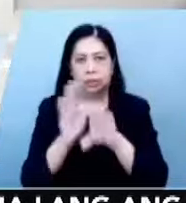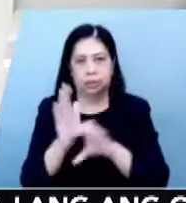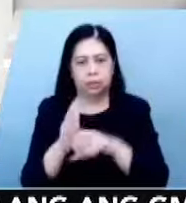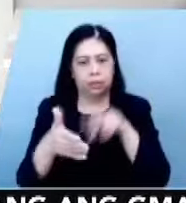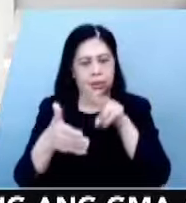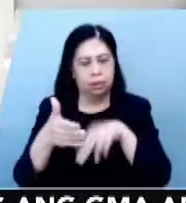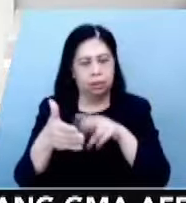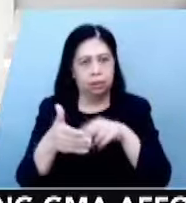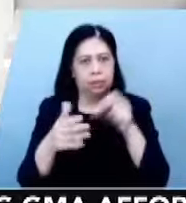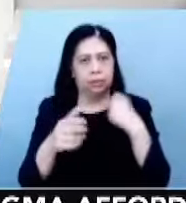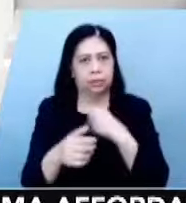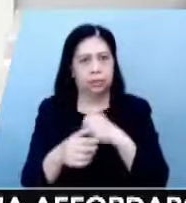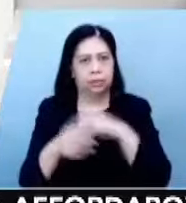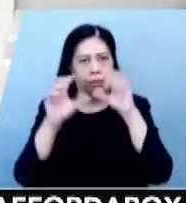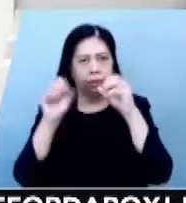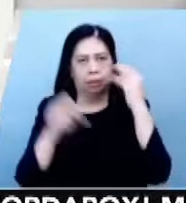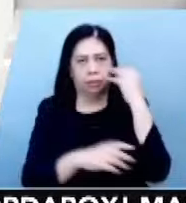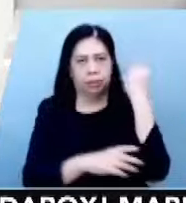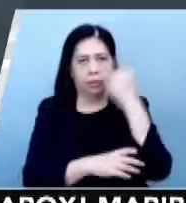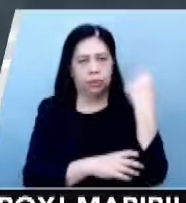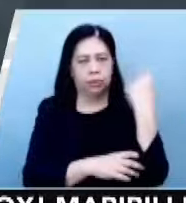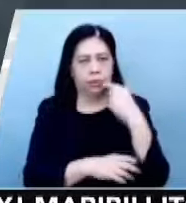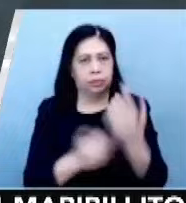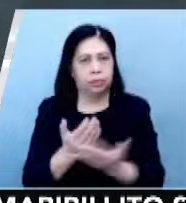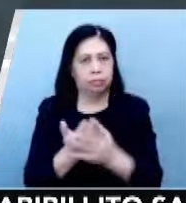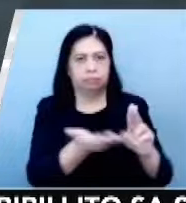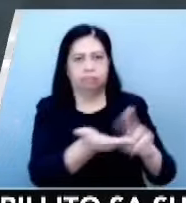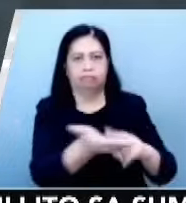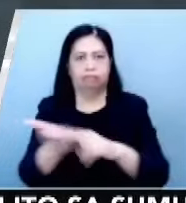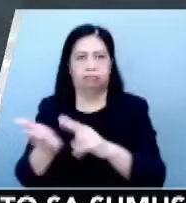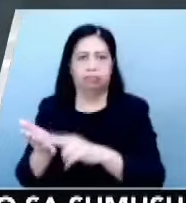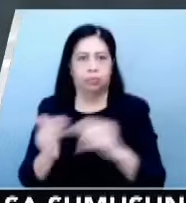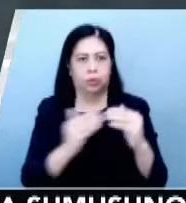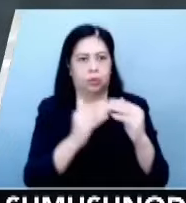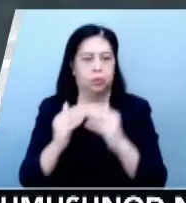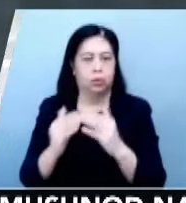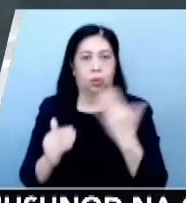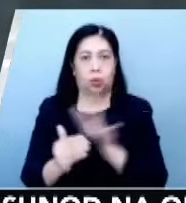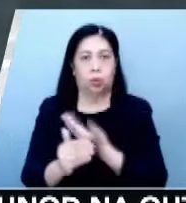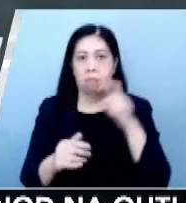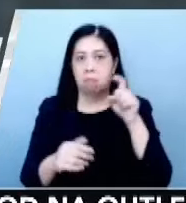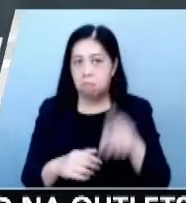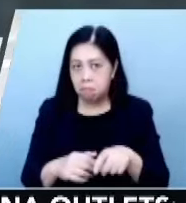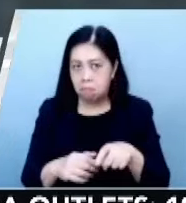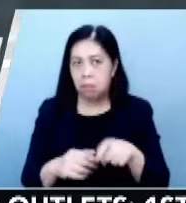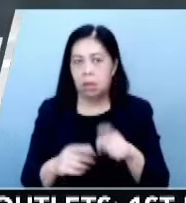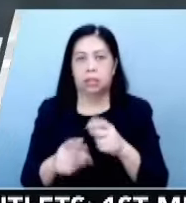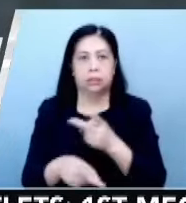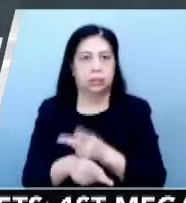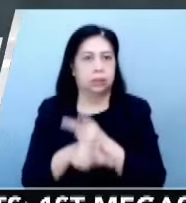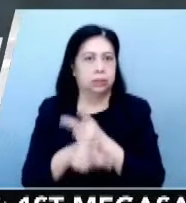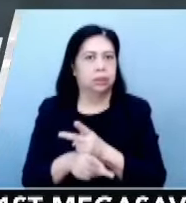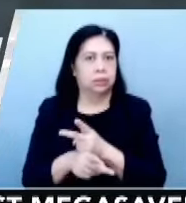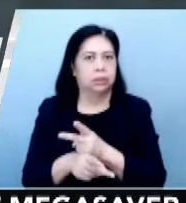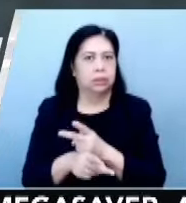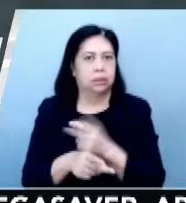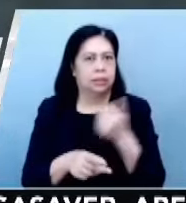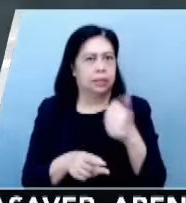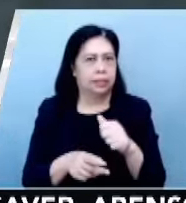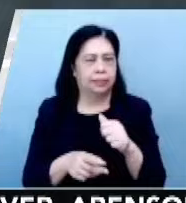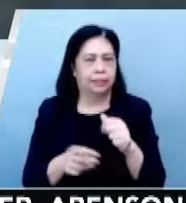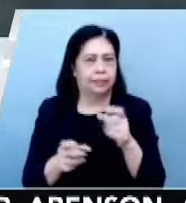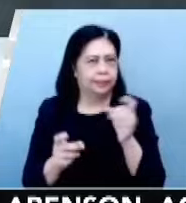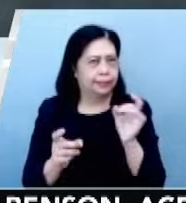President Mig Zubiri ang manifesto na pirmado nilang lahat. We must, however, guard against any sinister